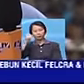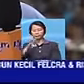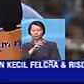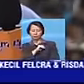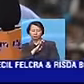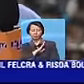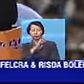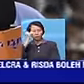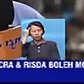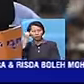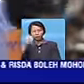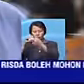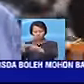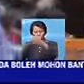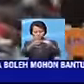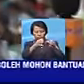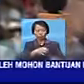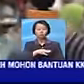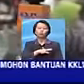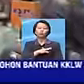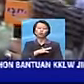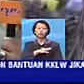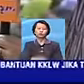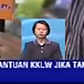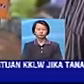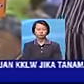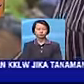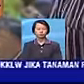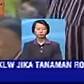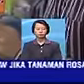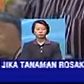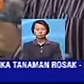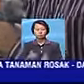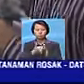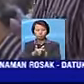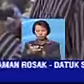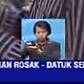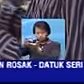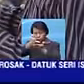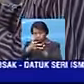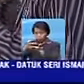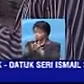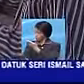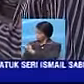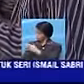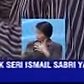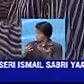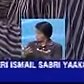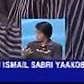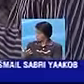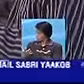kita lah. Yang terbaru ni. Jadi mengikut mungkin tinjauan cikgu sendirilah, macam mana